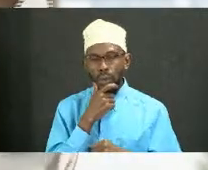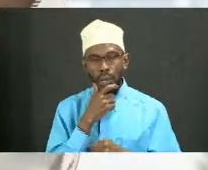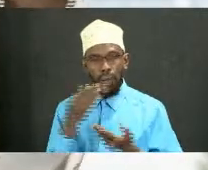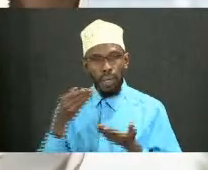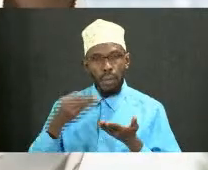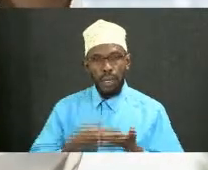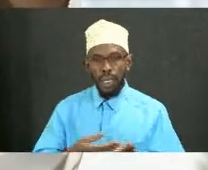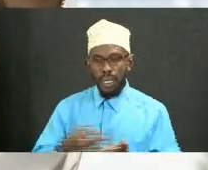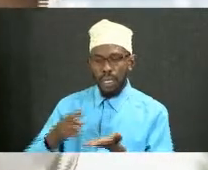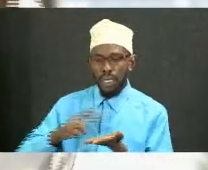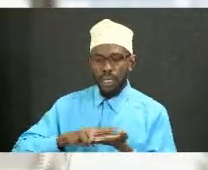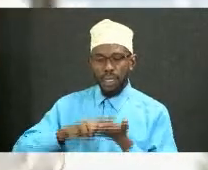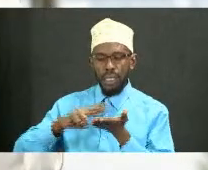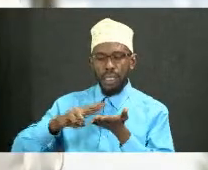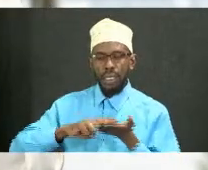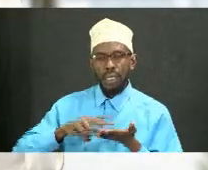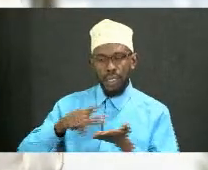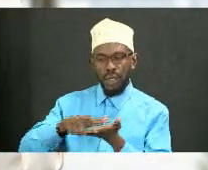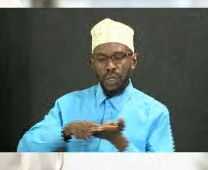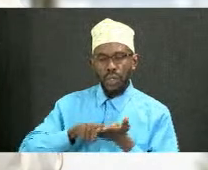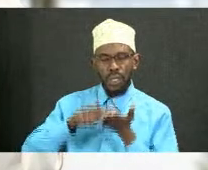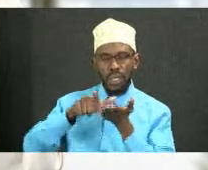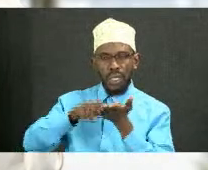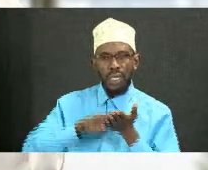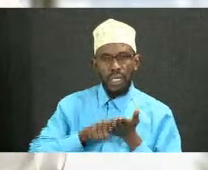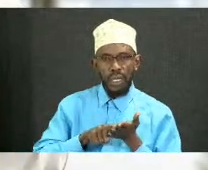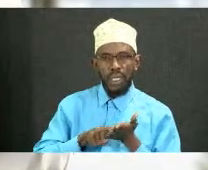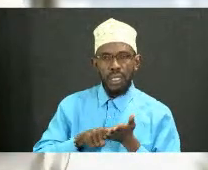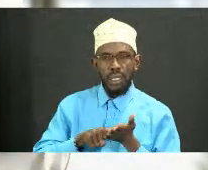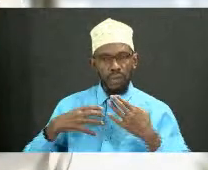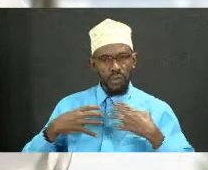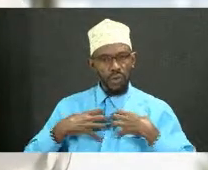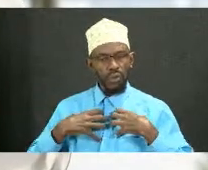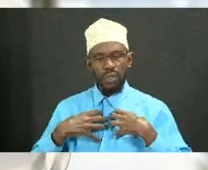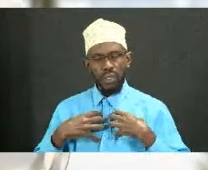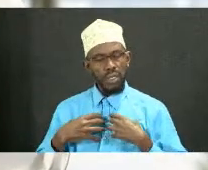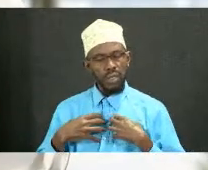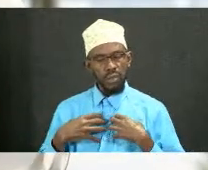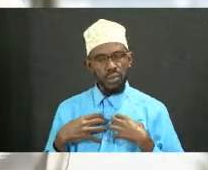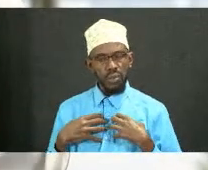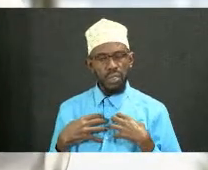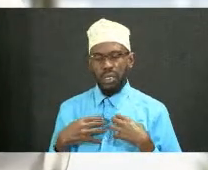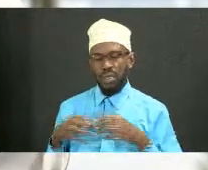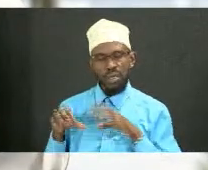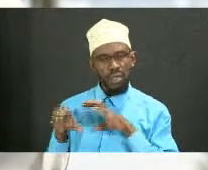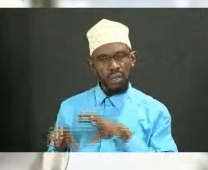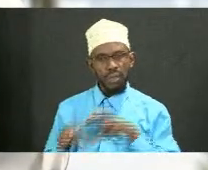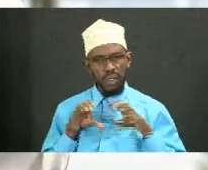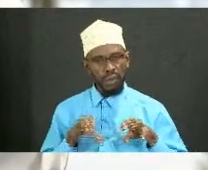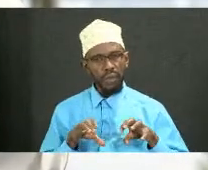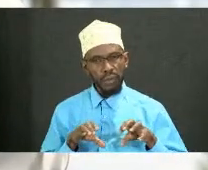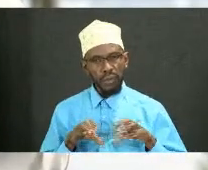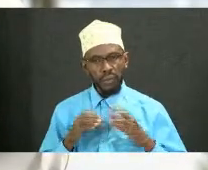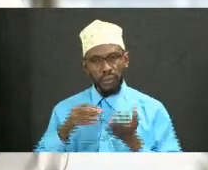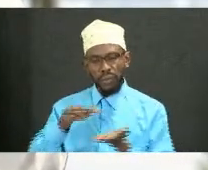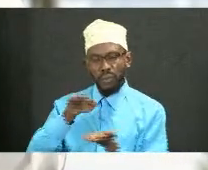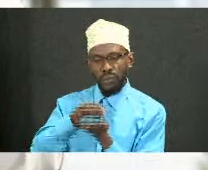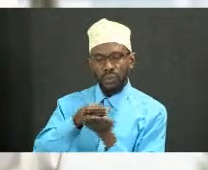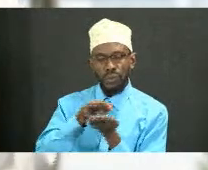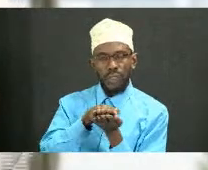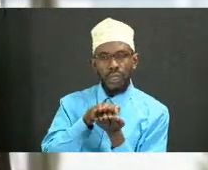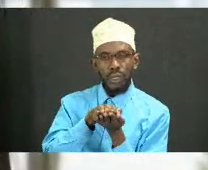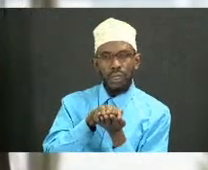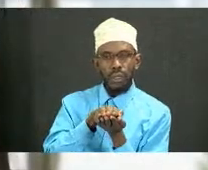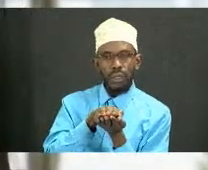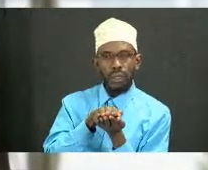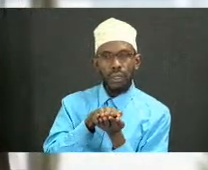nini? Amechukua mikopo. Na mikopo ndio ambayo inatutia pia katika dhiki zaidi. Leo utakwenda katika benki, iwe